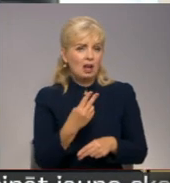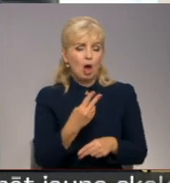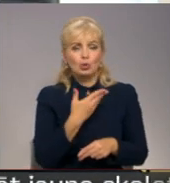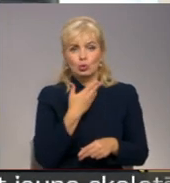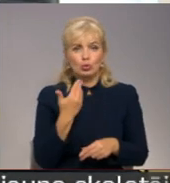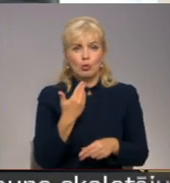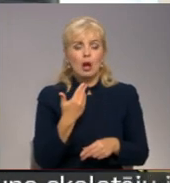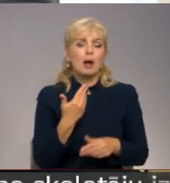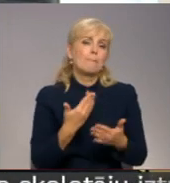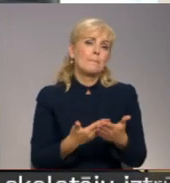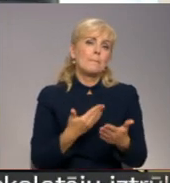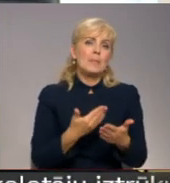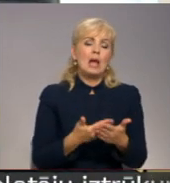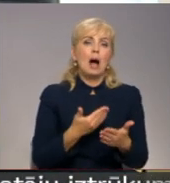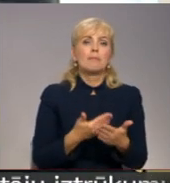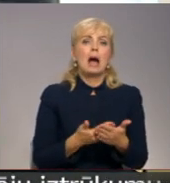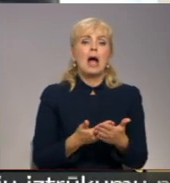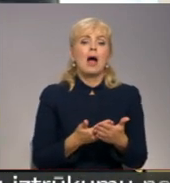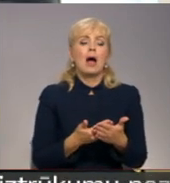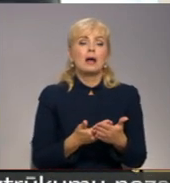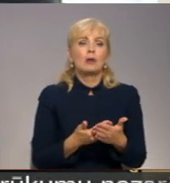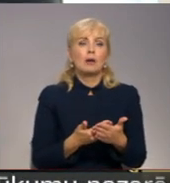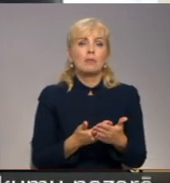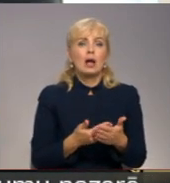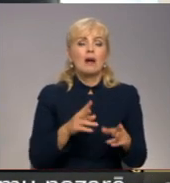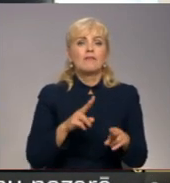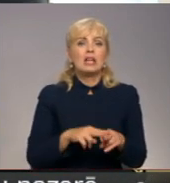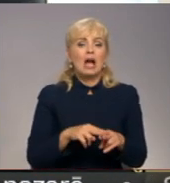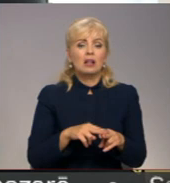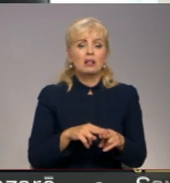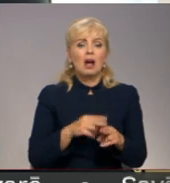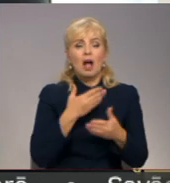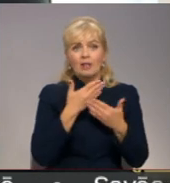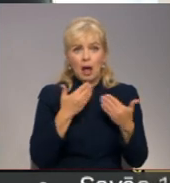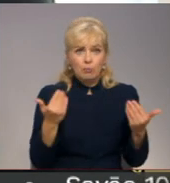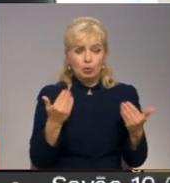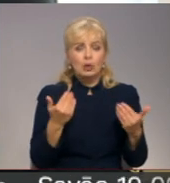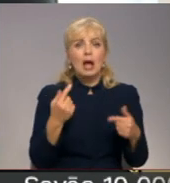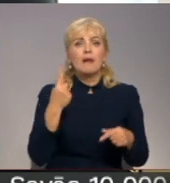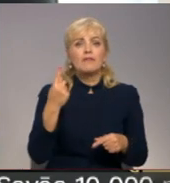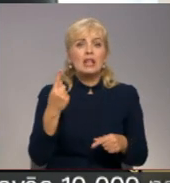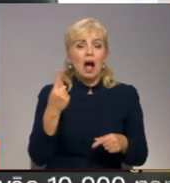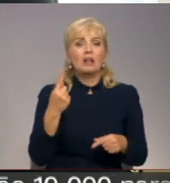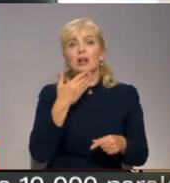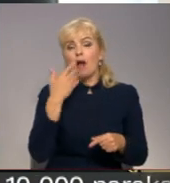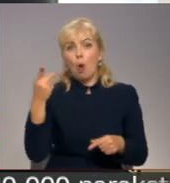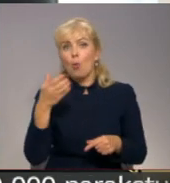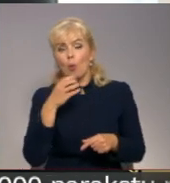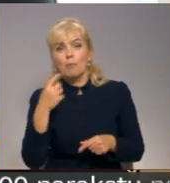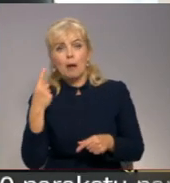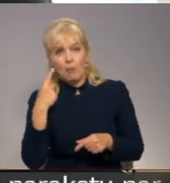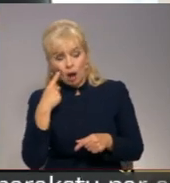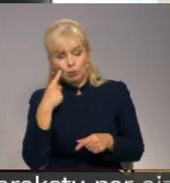kādu, piemēram, vietu neesamību. Ja? Piemēram, ja vienā izolatorā nav vietas,